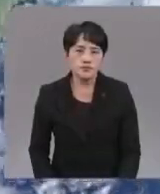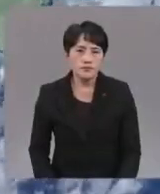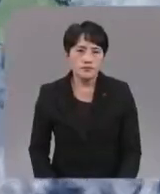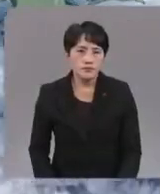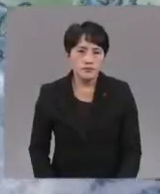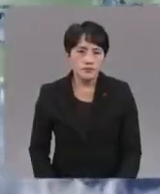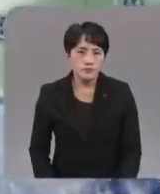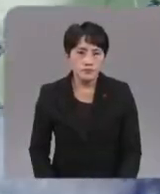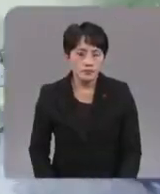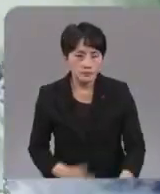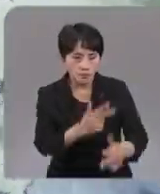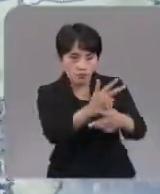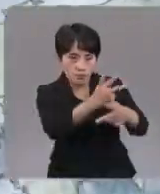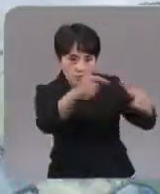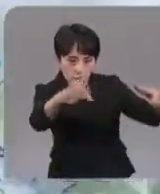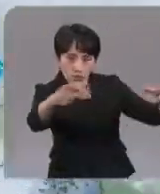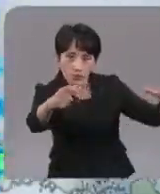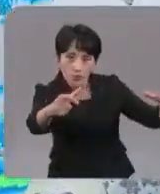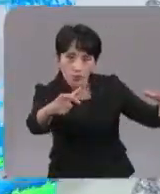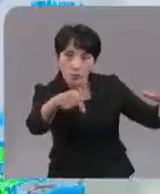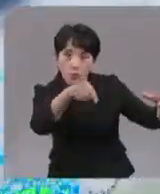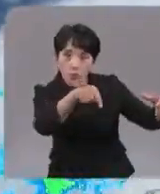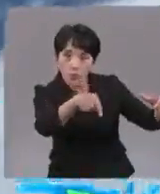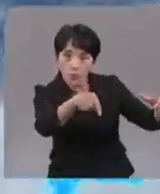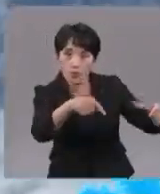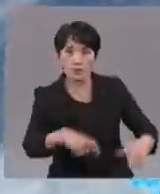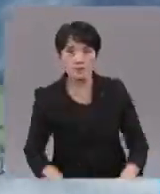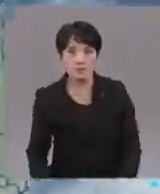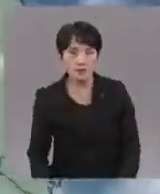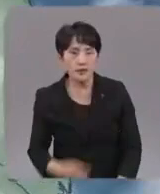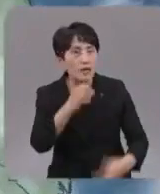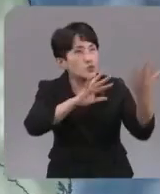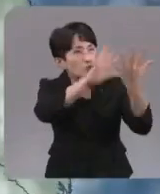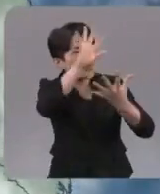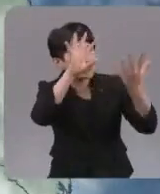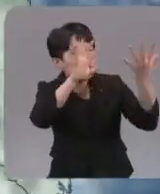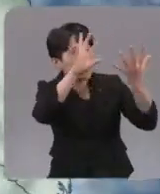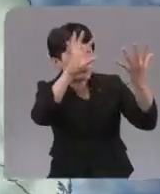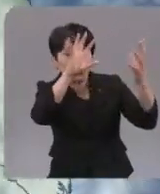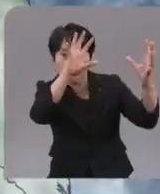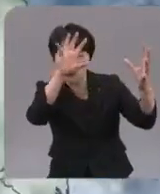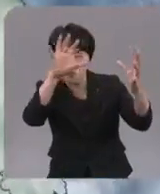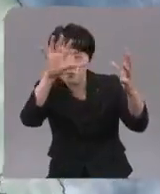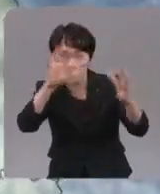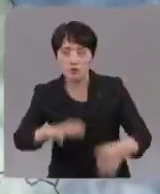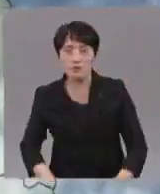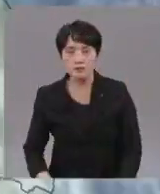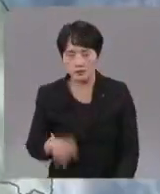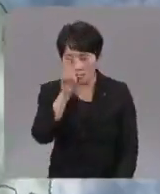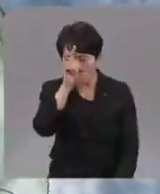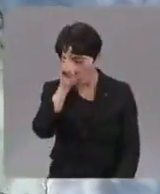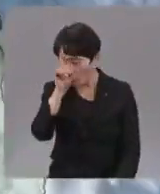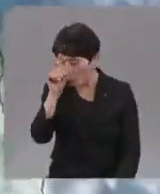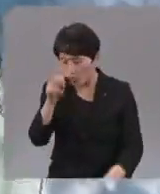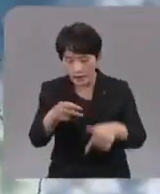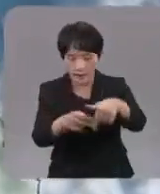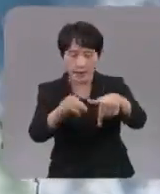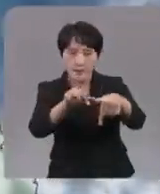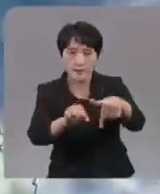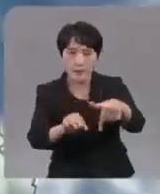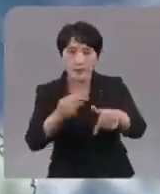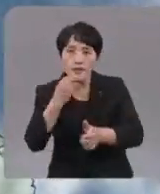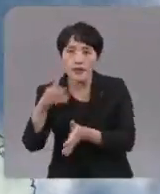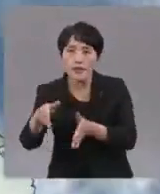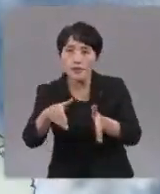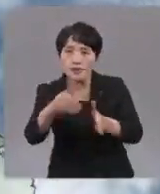gelombang dingin diperkirakan akan melanda Korea Selatan selama 4 hari Mulai hari Rabu 20 Desember mendatang setelah salju turun di wilayah bagian